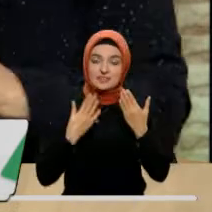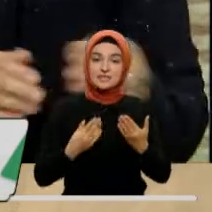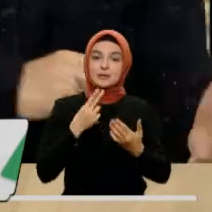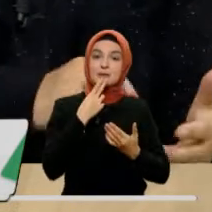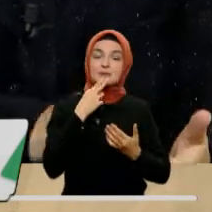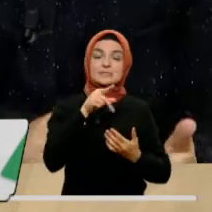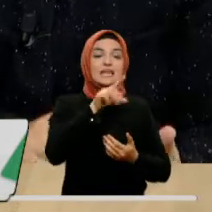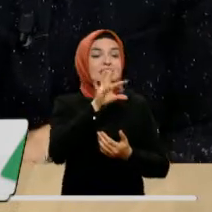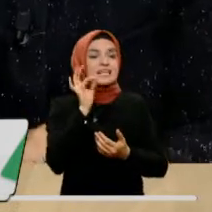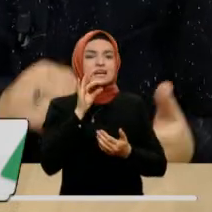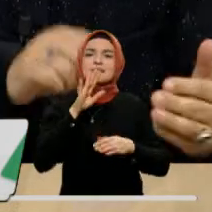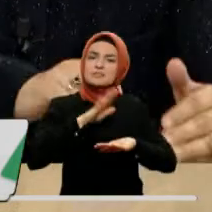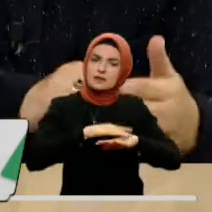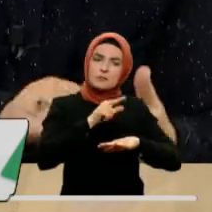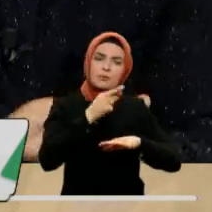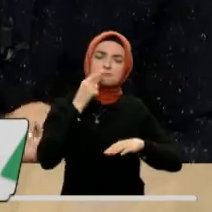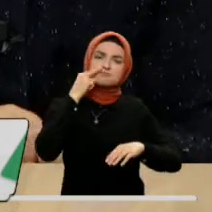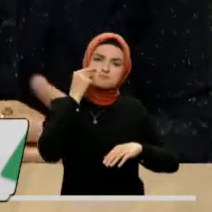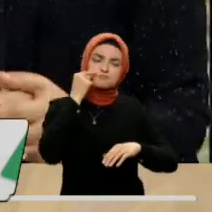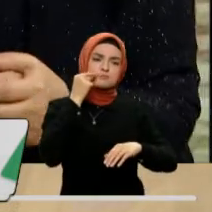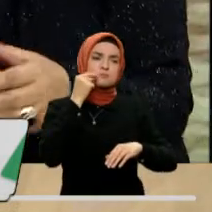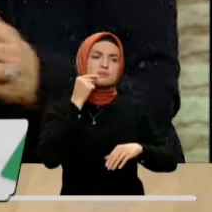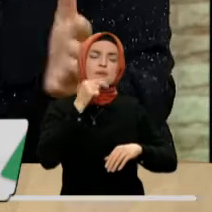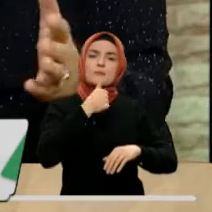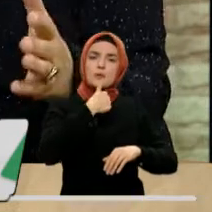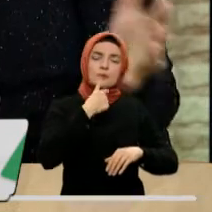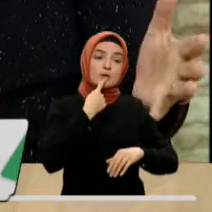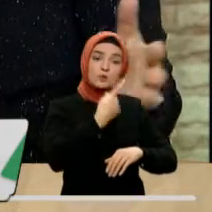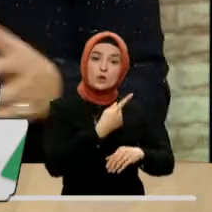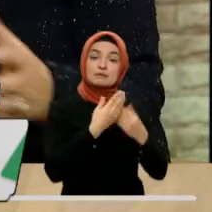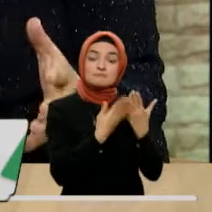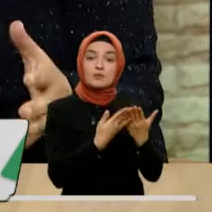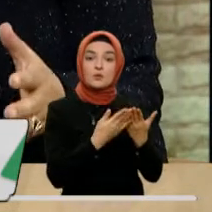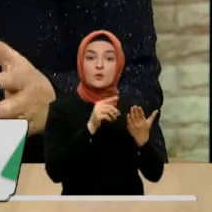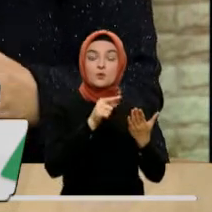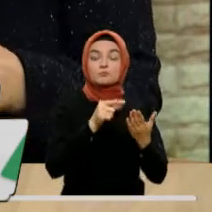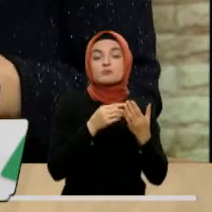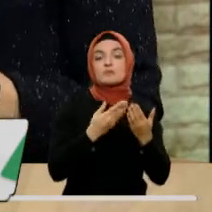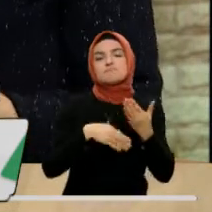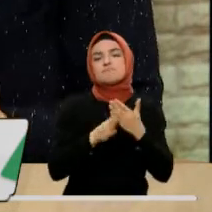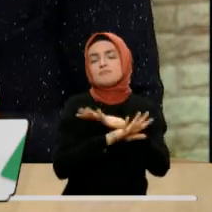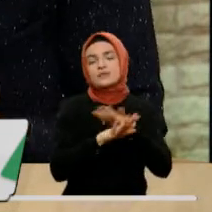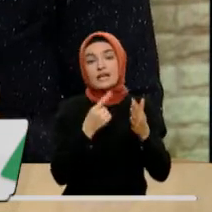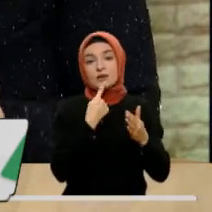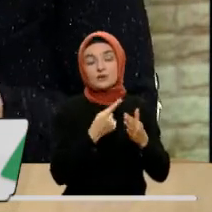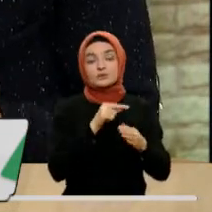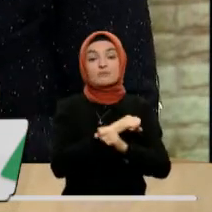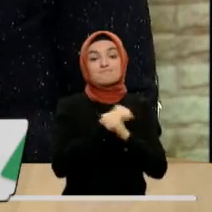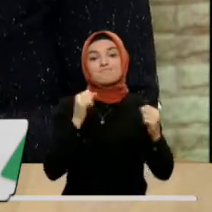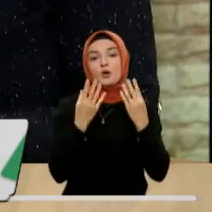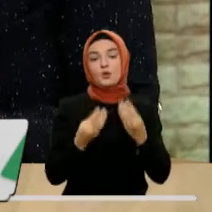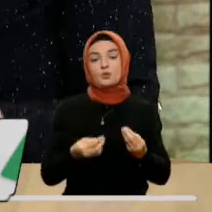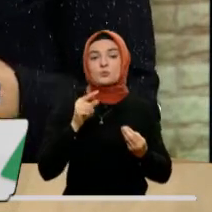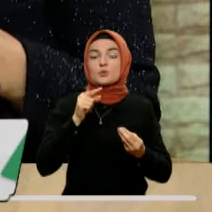yap. Ben de babana bunu onaylatırım. Götürürüm genel müdüre, imzayı da attırırım ben. Çıkarız. Ondan sonra bomba patlıyor. O yüzden seçecek kişinin dengi